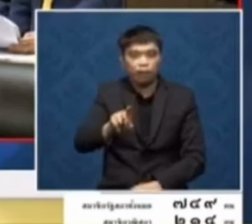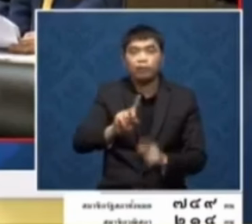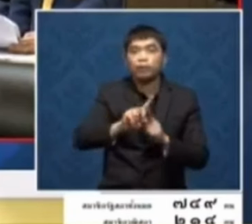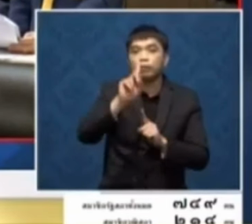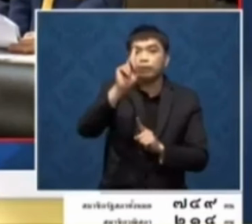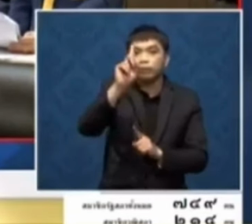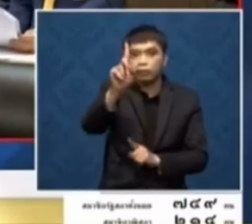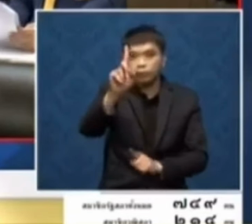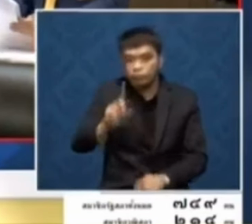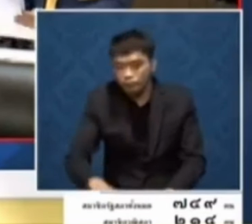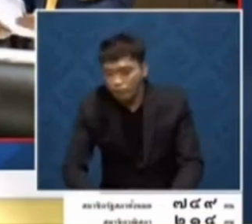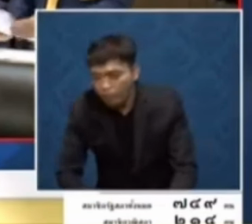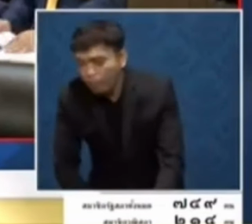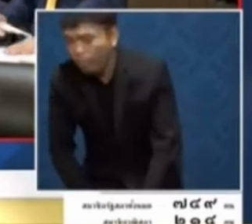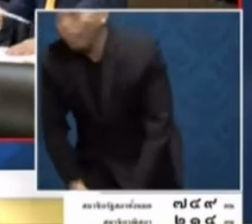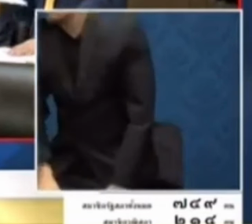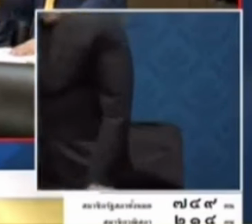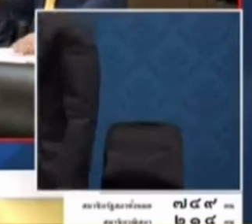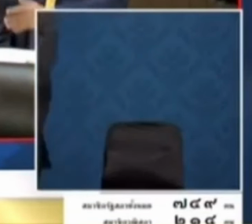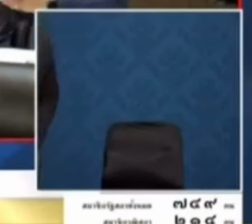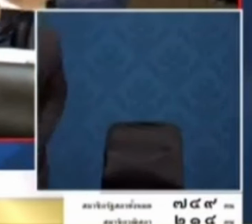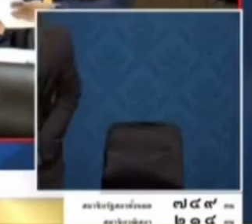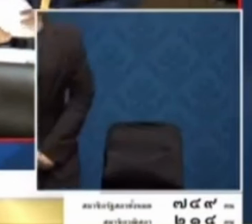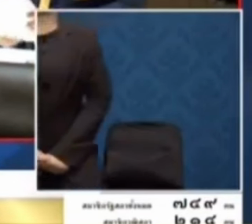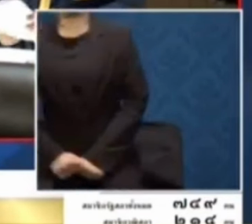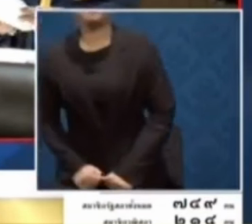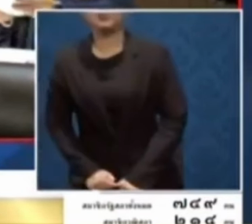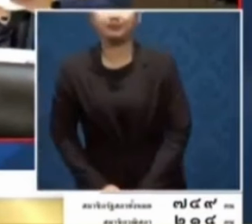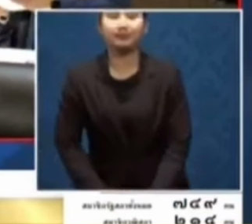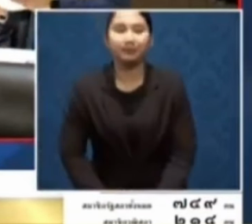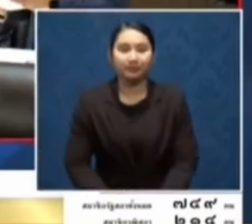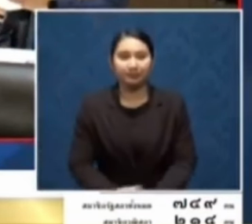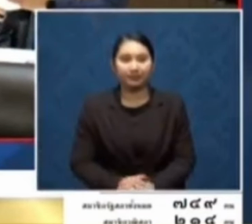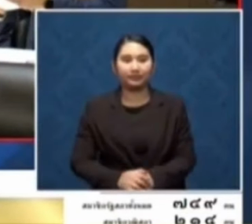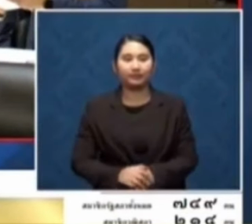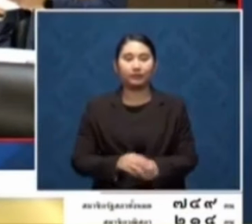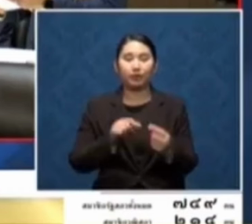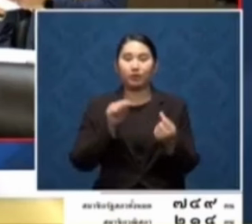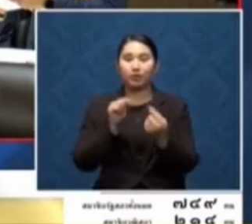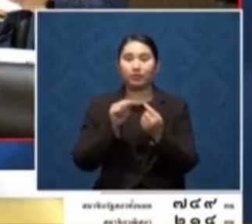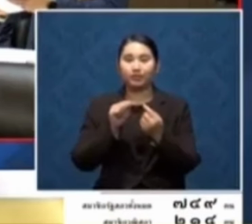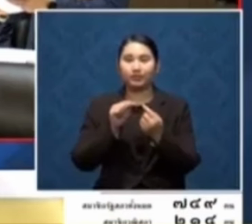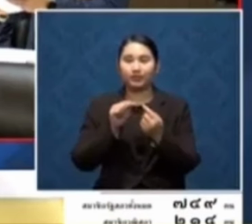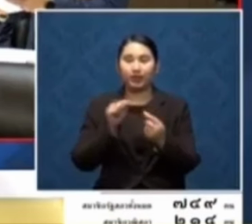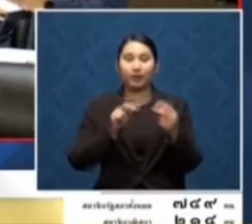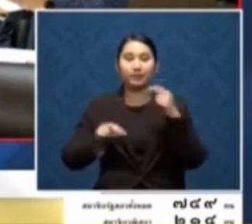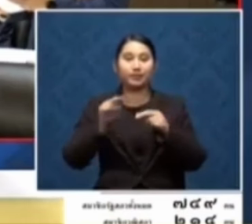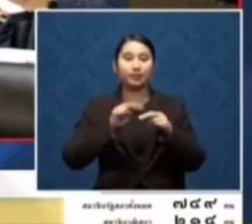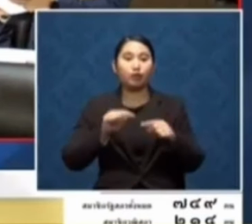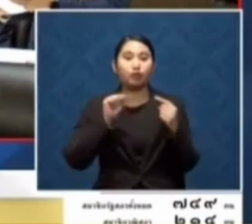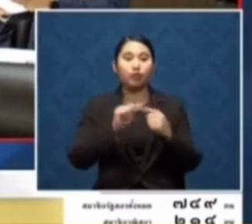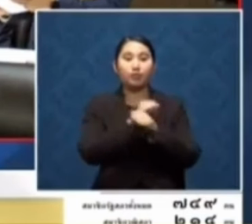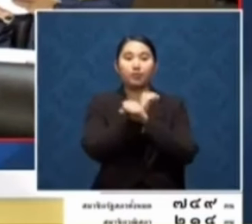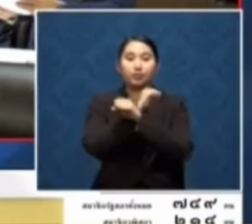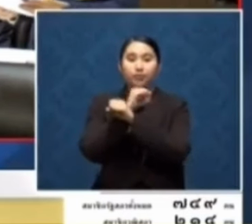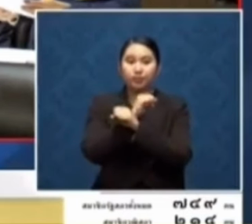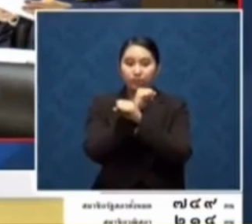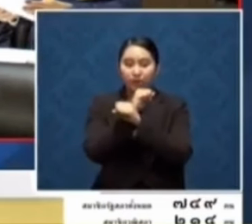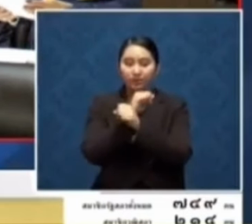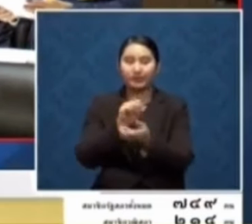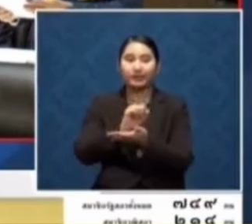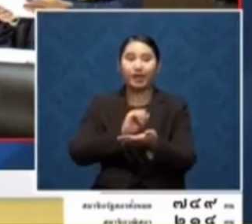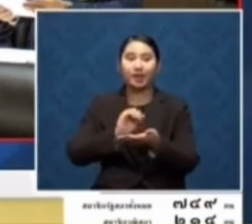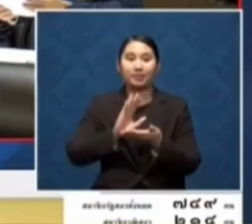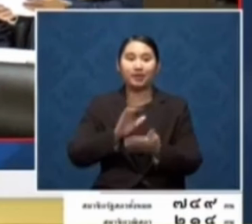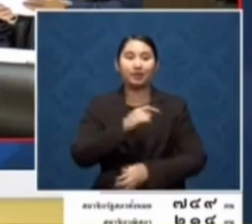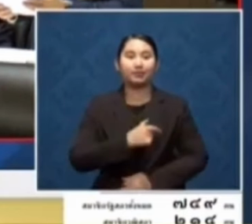มไม่ได้เป็นอย่างนั้นทุกคนหรอกครับ อ ะไรก็คงเป็นความเห็นท่านมากกว่านะครับผมเองดูที่ตัวบุคคล